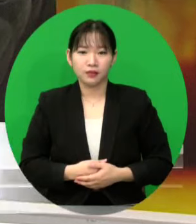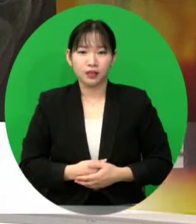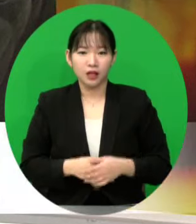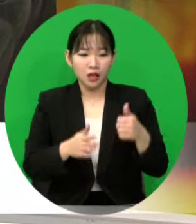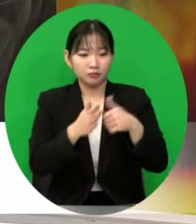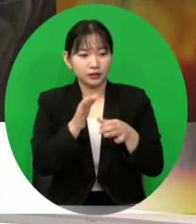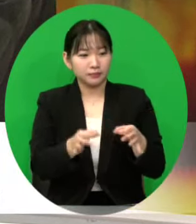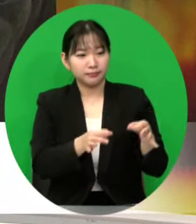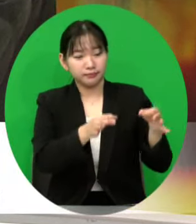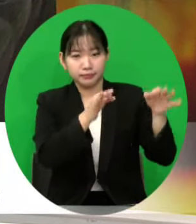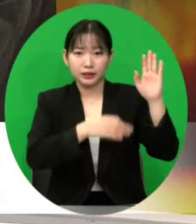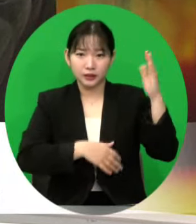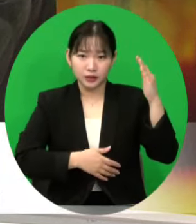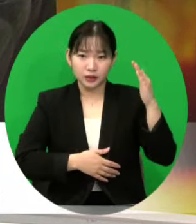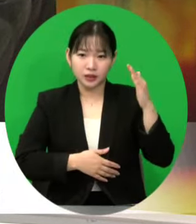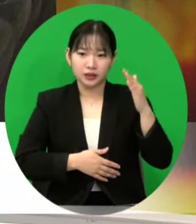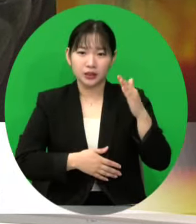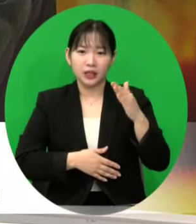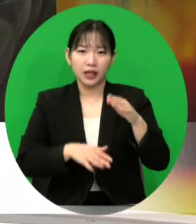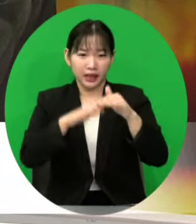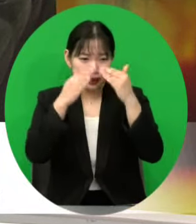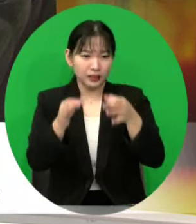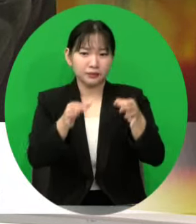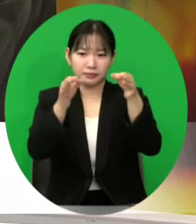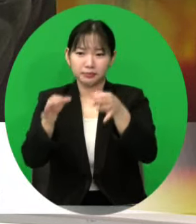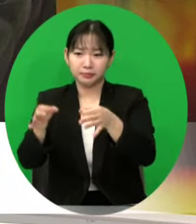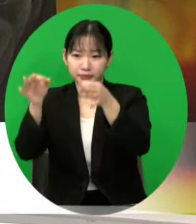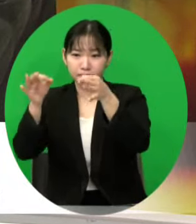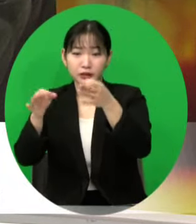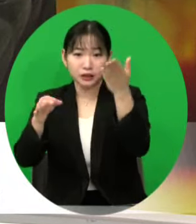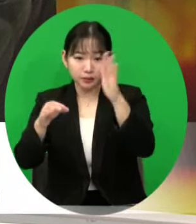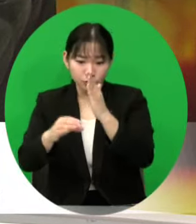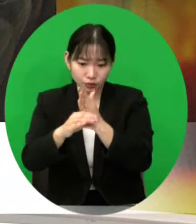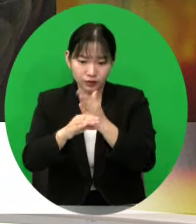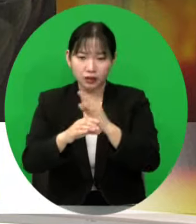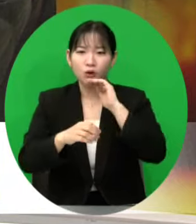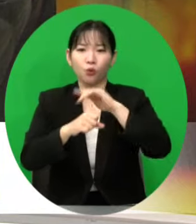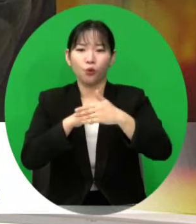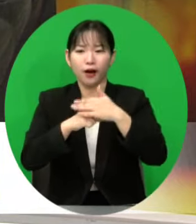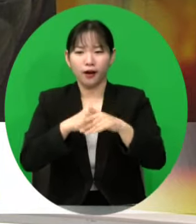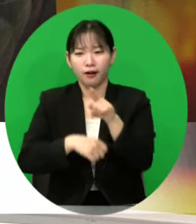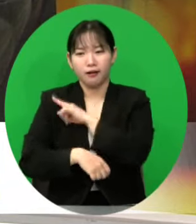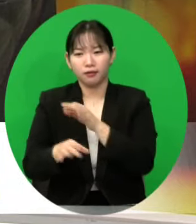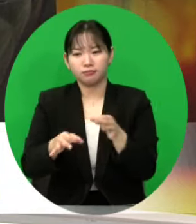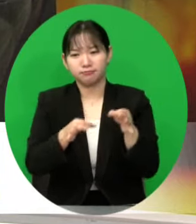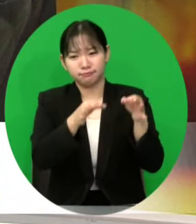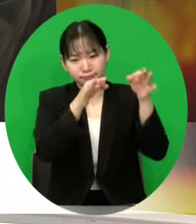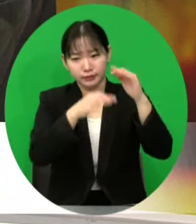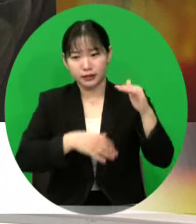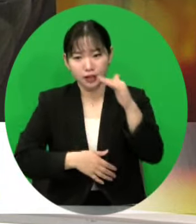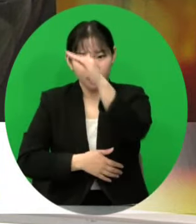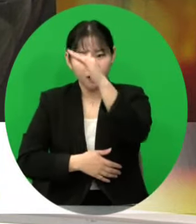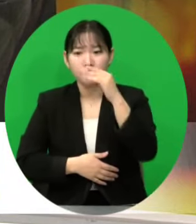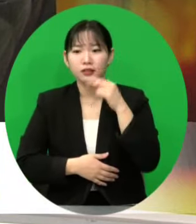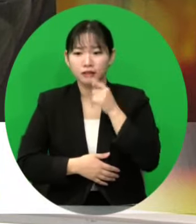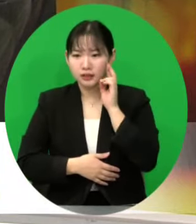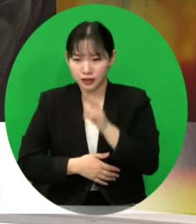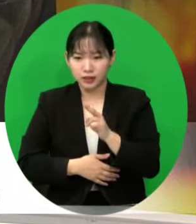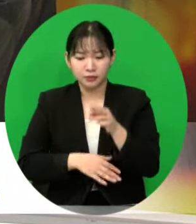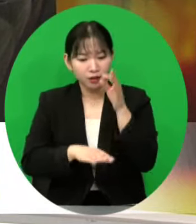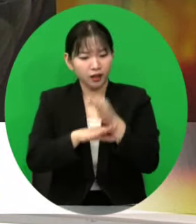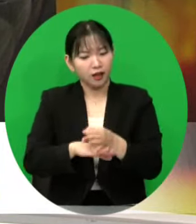고물가 시대인 요즘 안 오르는 품목이 없지만 그중에서도 과일값이 고공행진을 하고 있습니다. 선뜻